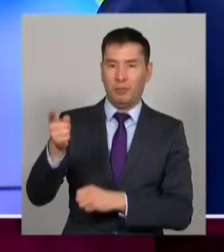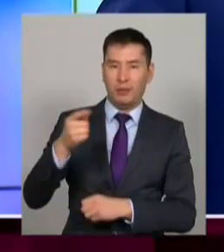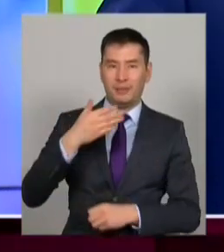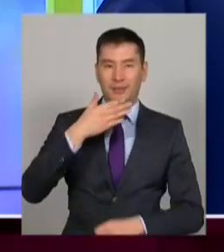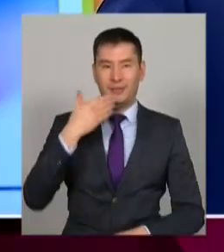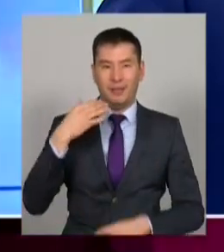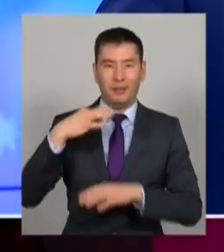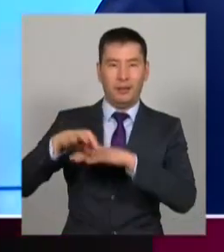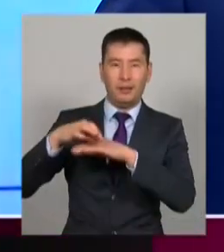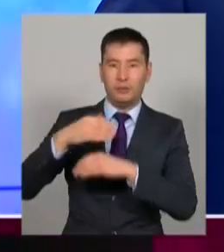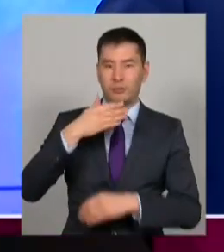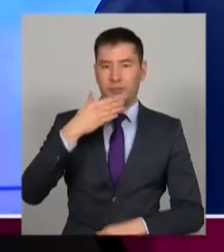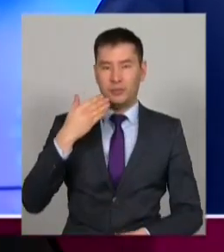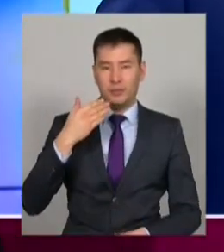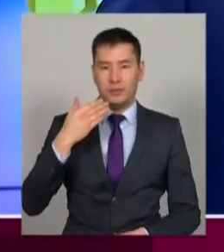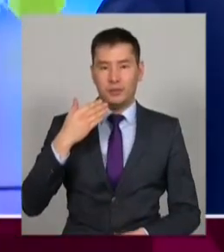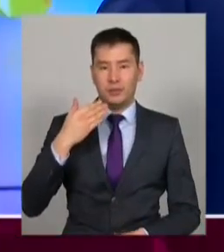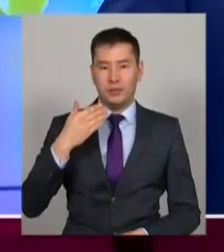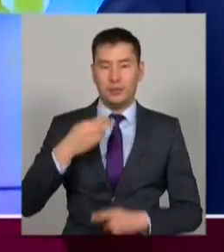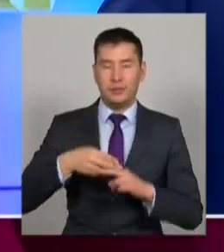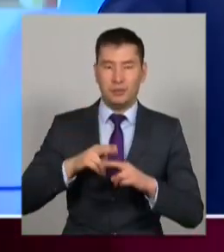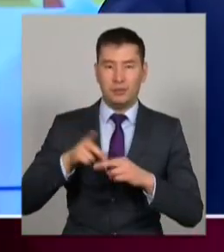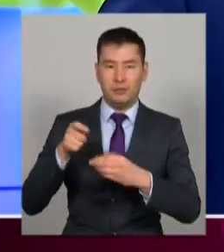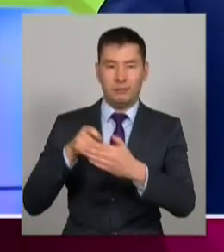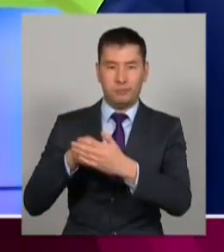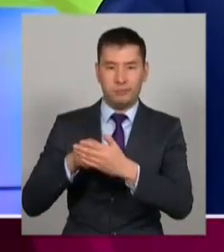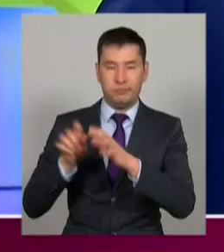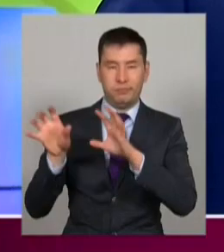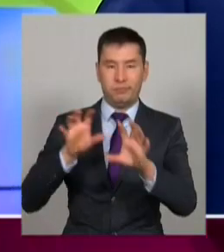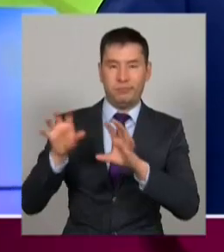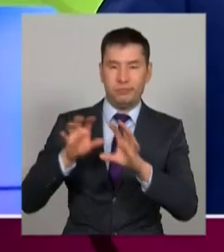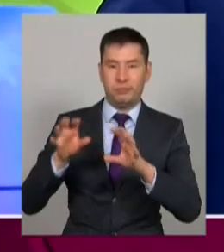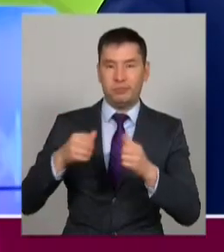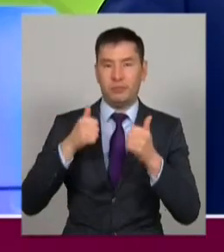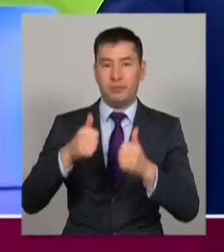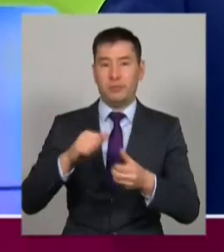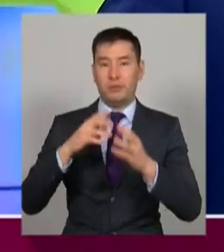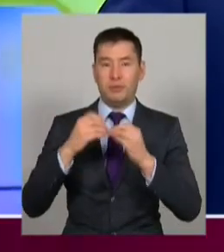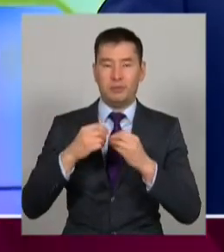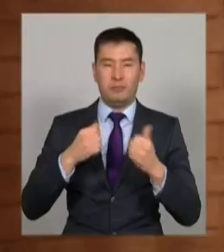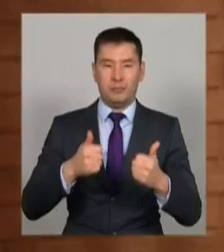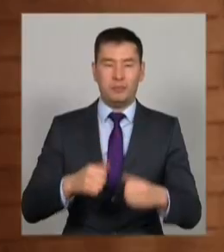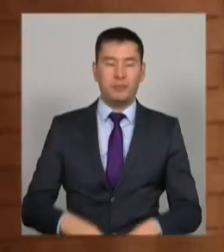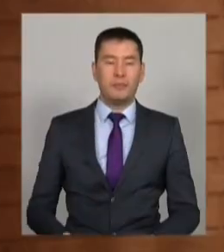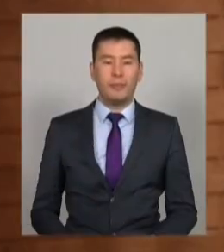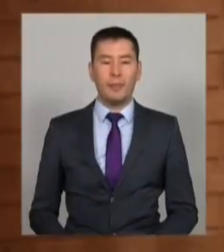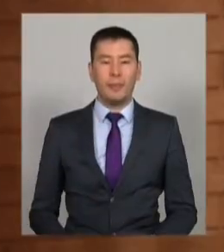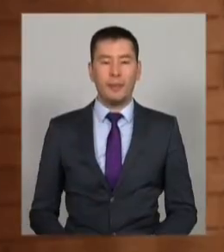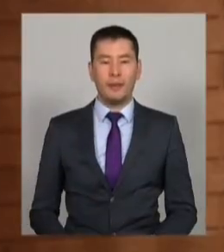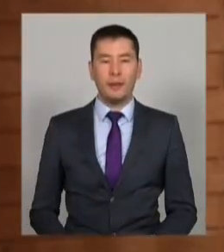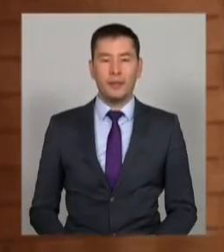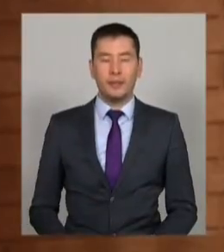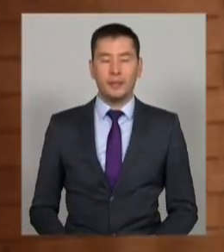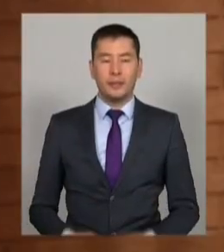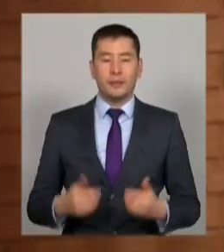қиын алады, шөбін салады, суарады, бағып, күтіп, жақсылап ұстаса халқымызға тыныштық, бейбіт, береке болады.